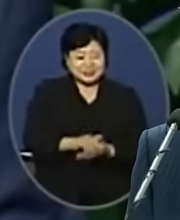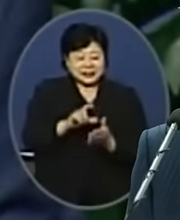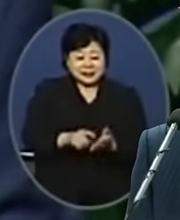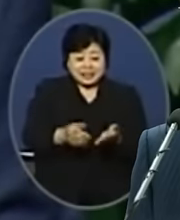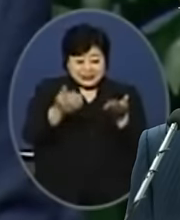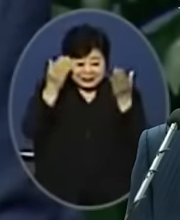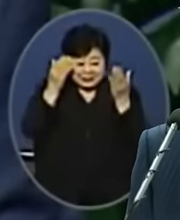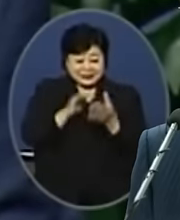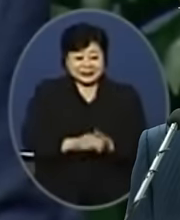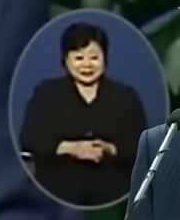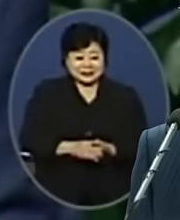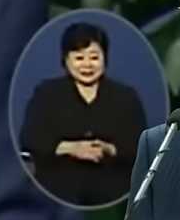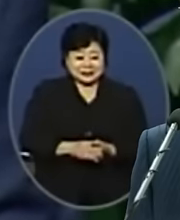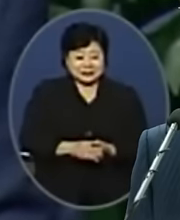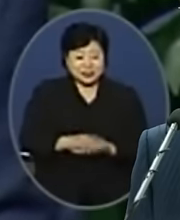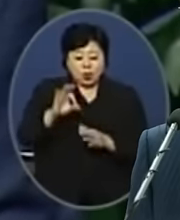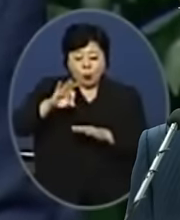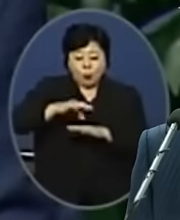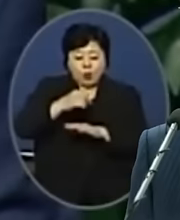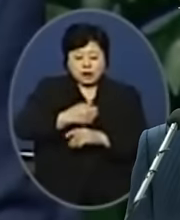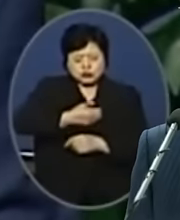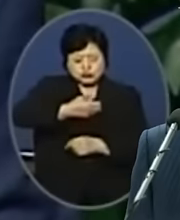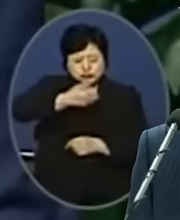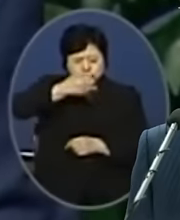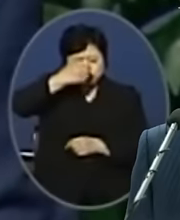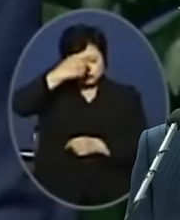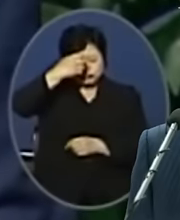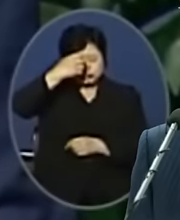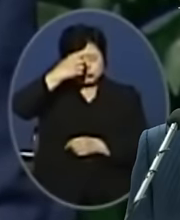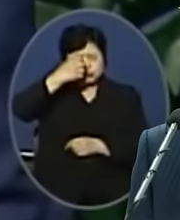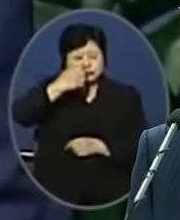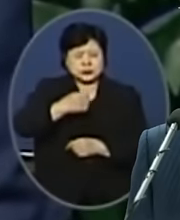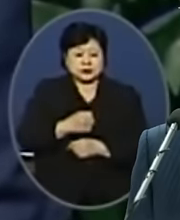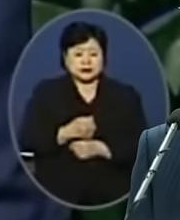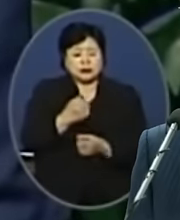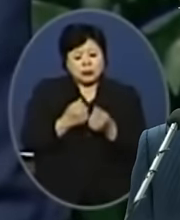세월이 지났는데 바로가 꿈을 꾸었는데, 지금 꿈판이야.